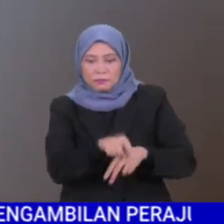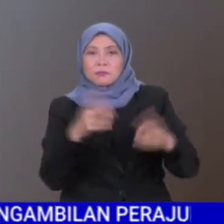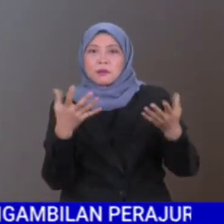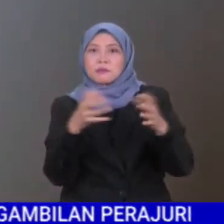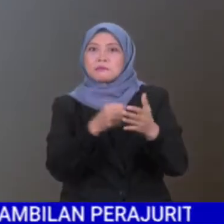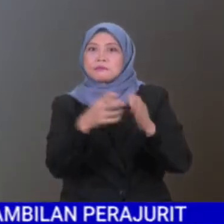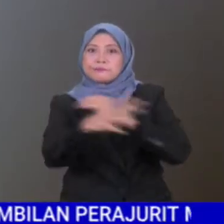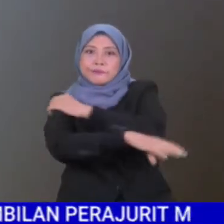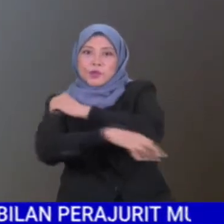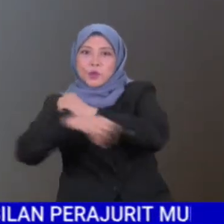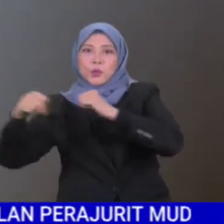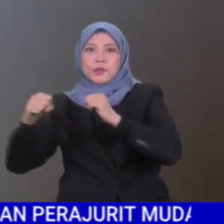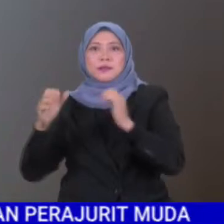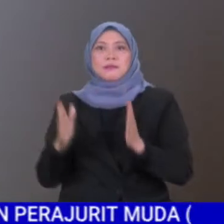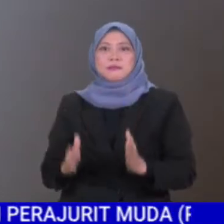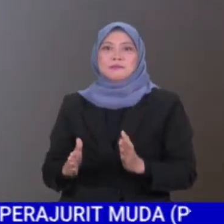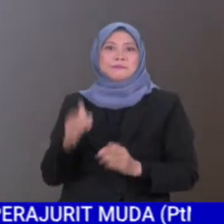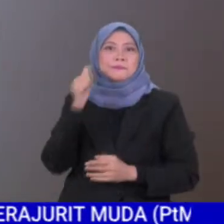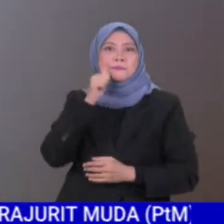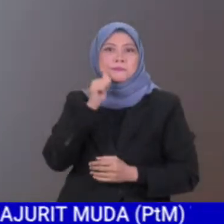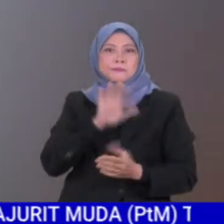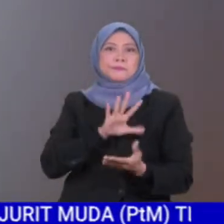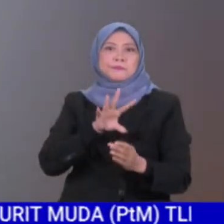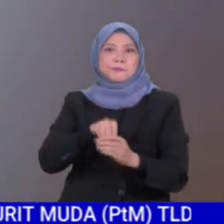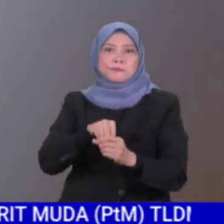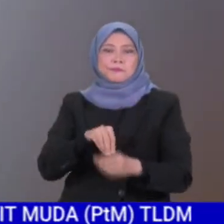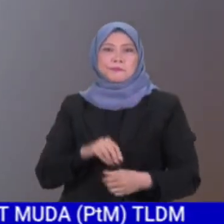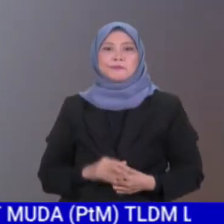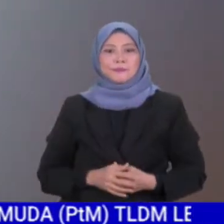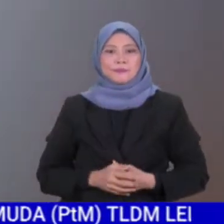insiden penculikan terbabit.